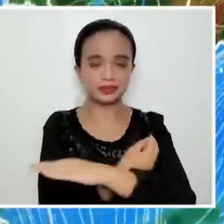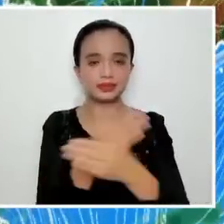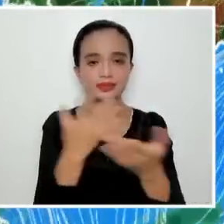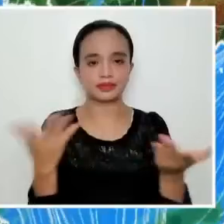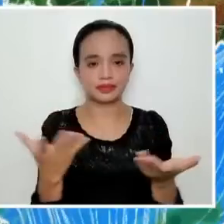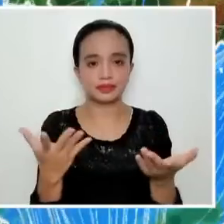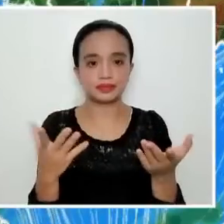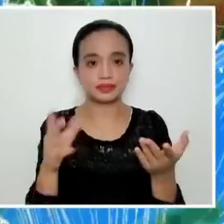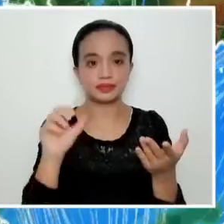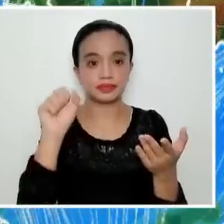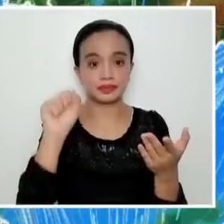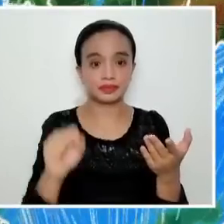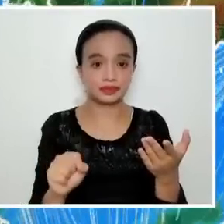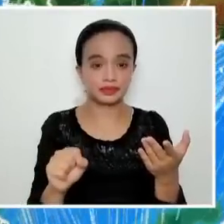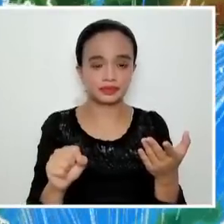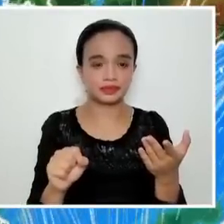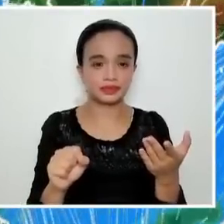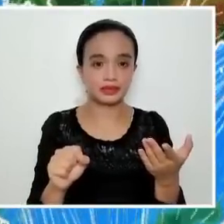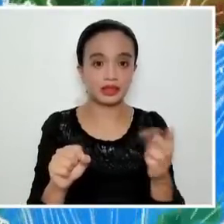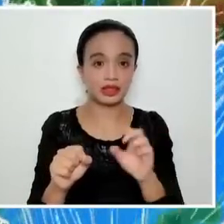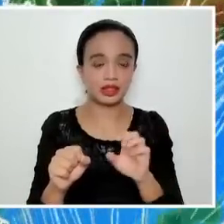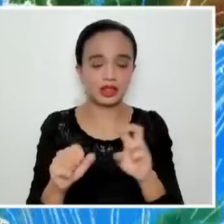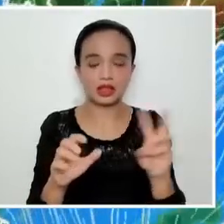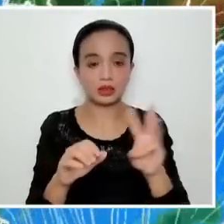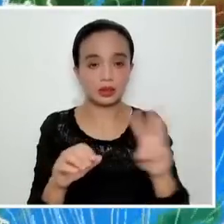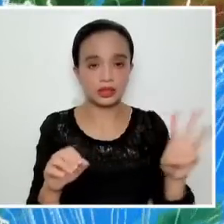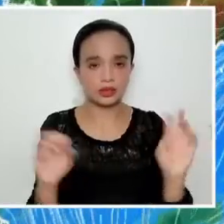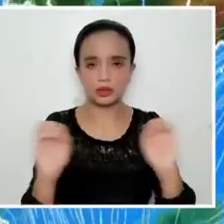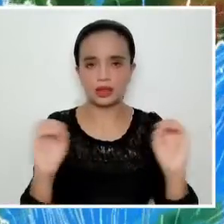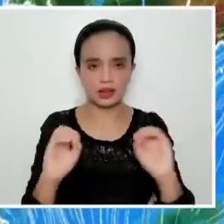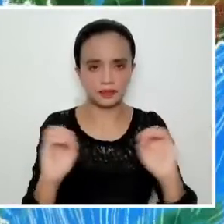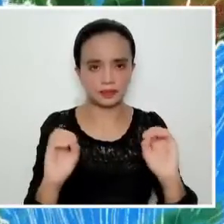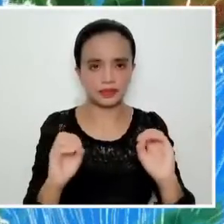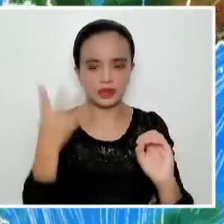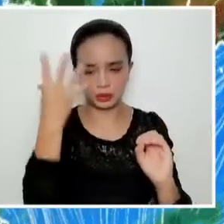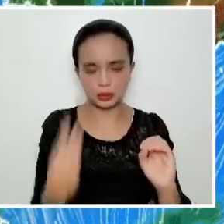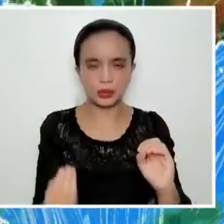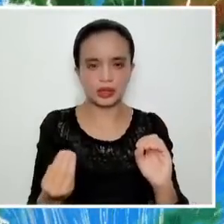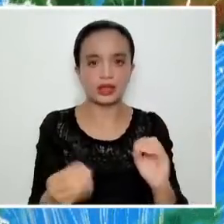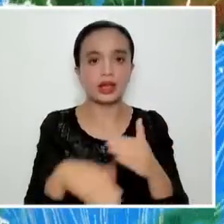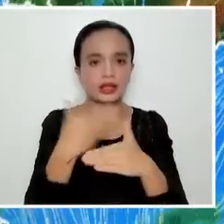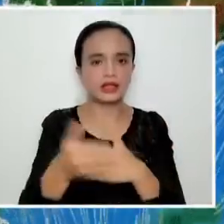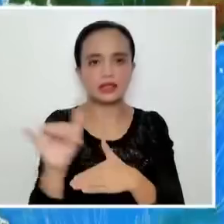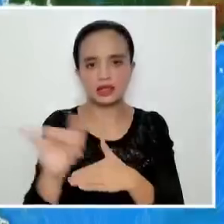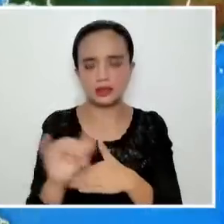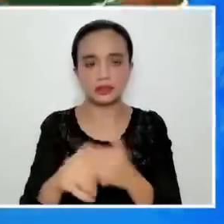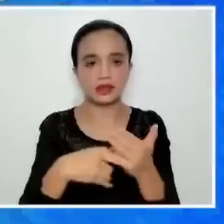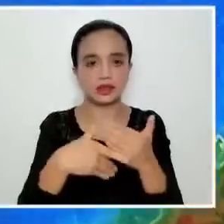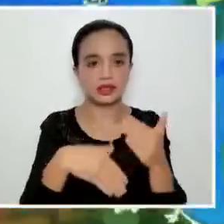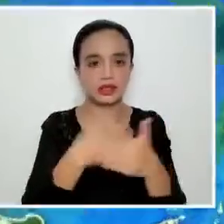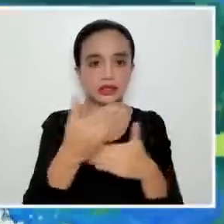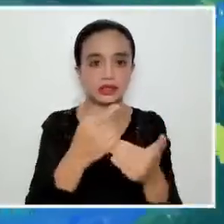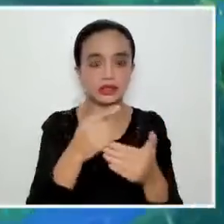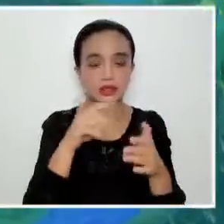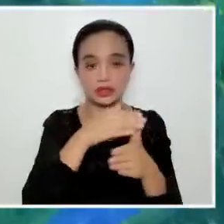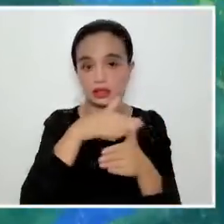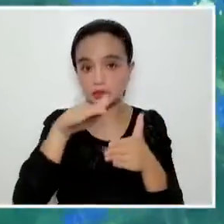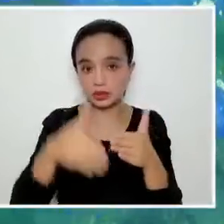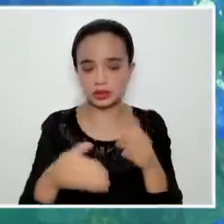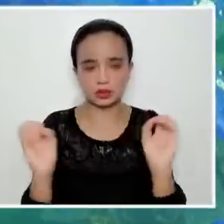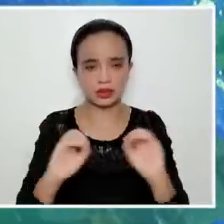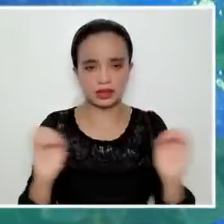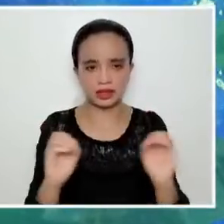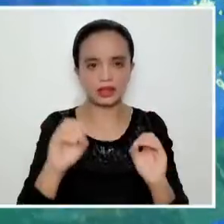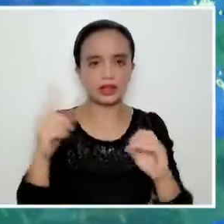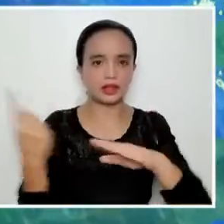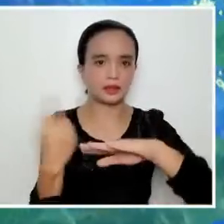bansa at wala rin pong inaasahang bagong sama ng panahon hanggang sa katapusan na ng linggo. Sa rainfall forecast ng The Weather Company para bukas,